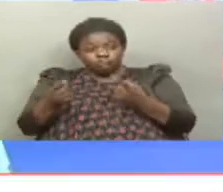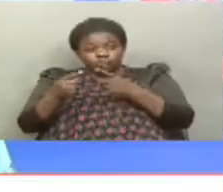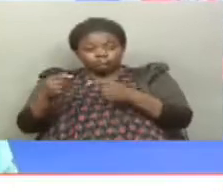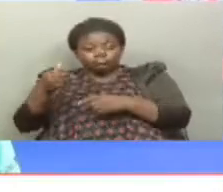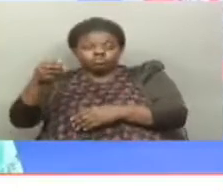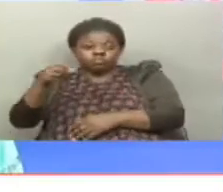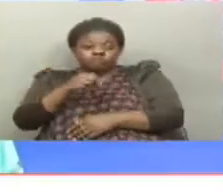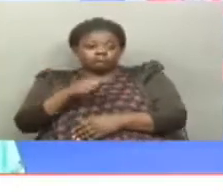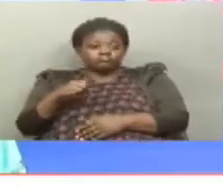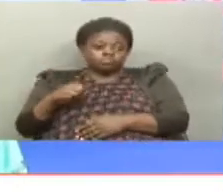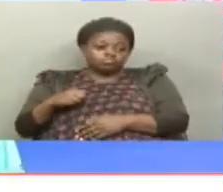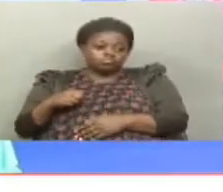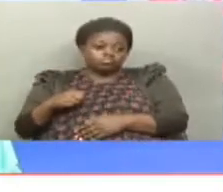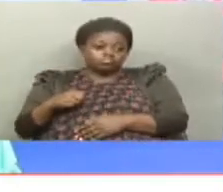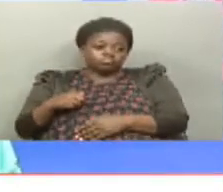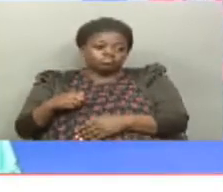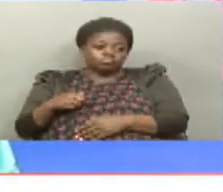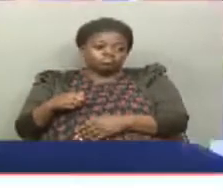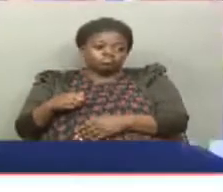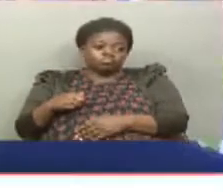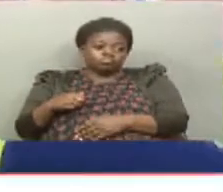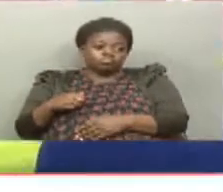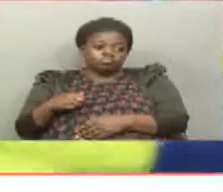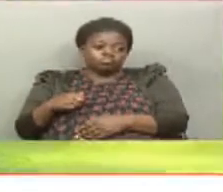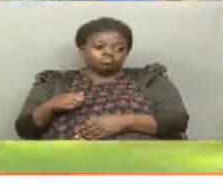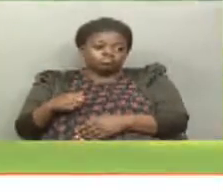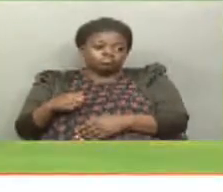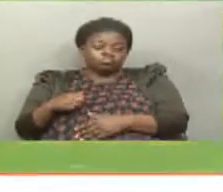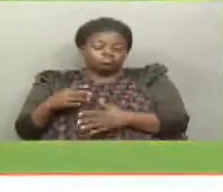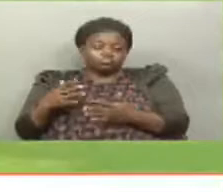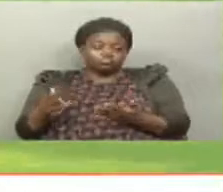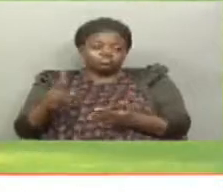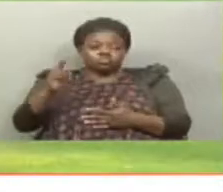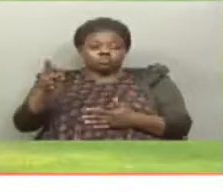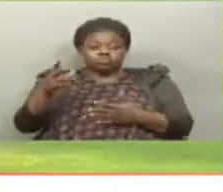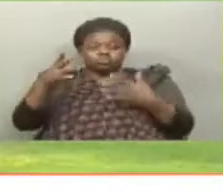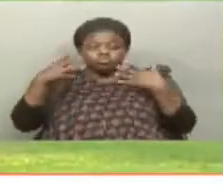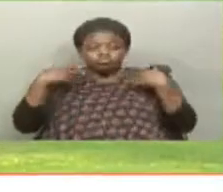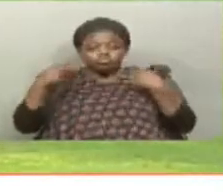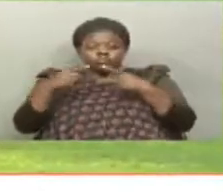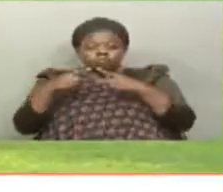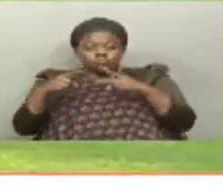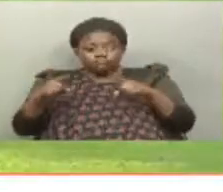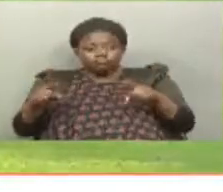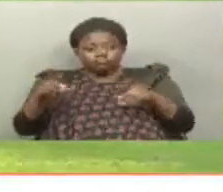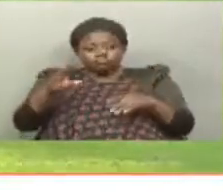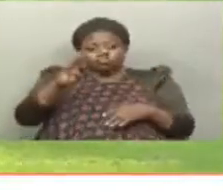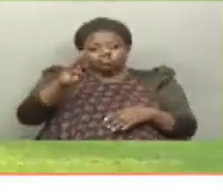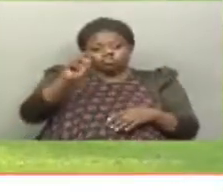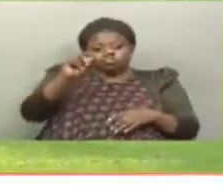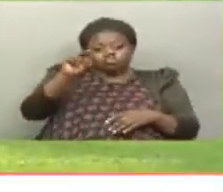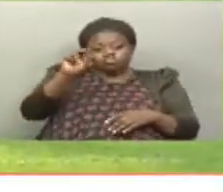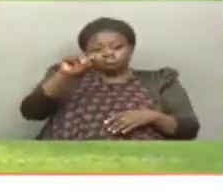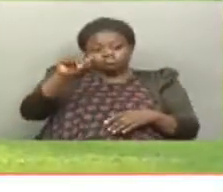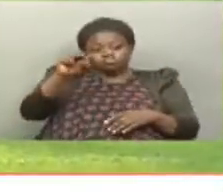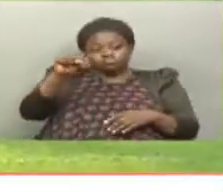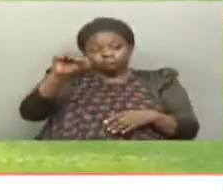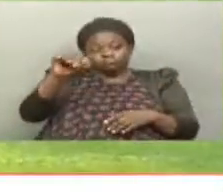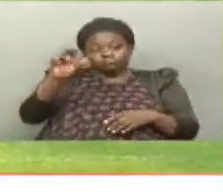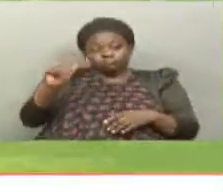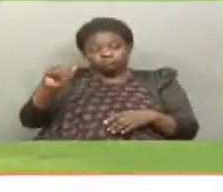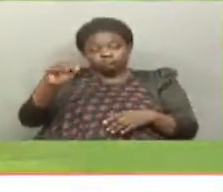wechigana, chichu chua chiganyo lusi. Mchitundu chwa mzanyo chwa kubili, nga chakatandika Binyanga, afuni Decent Florence